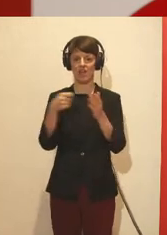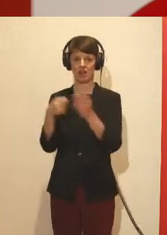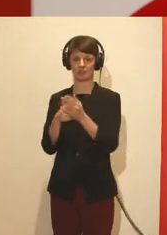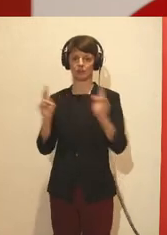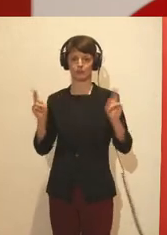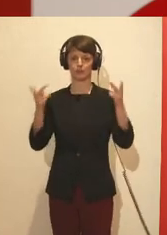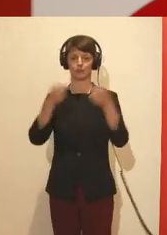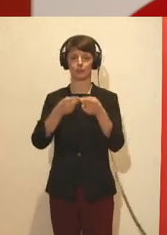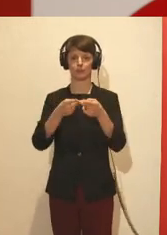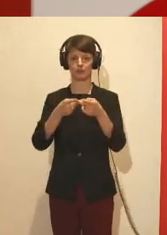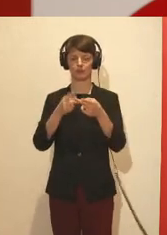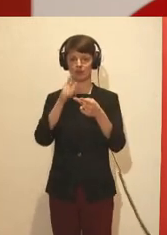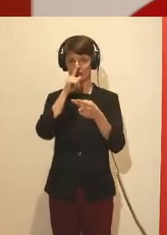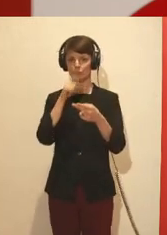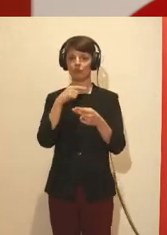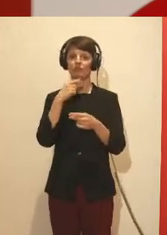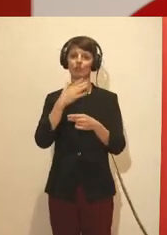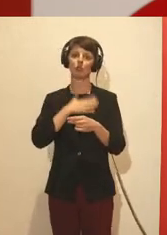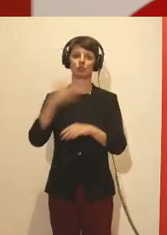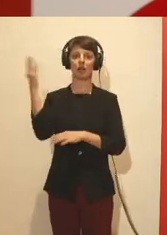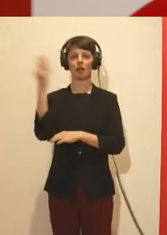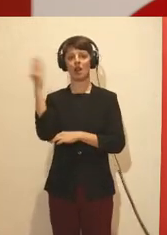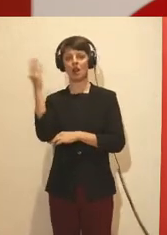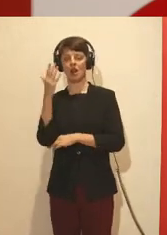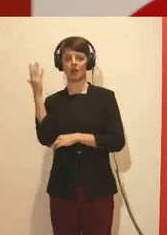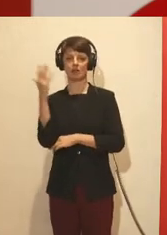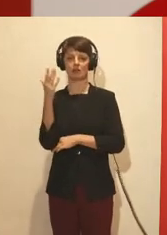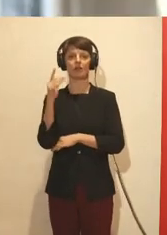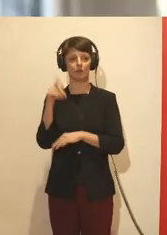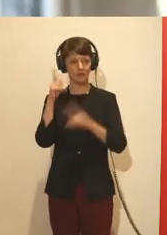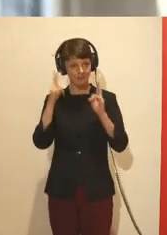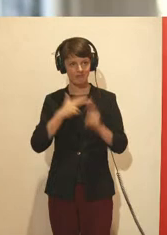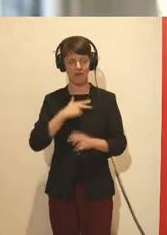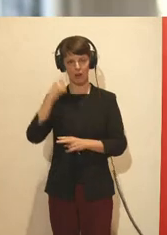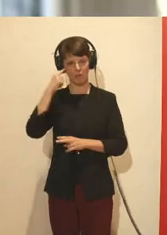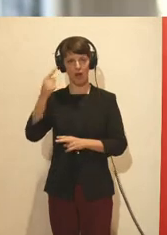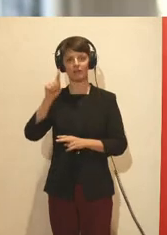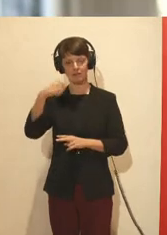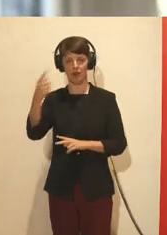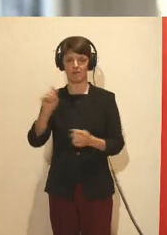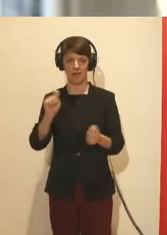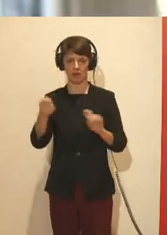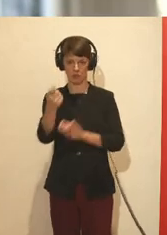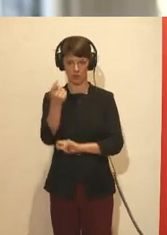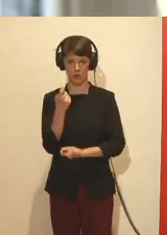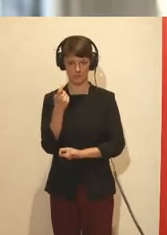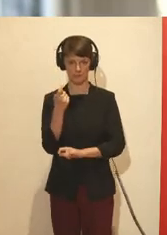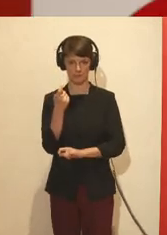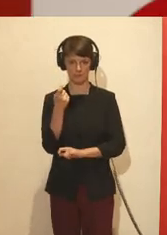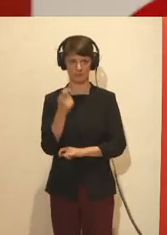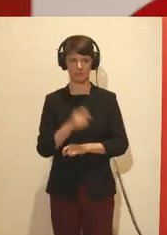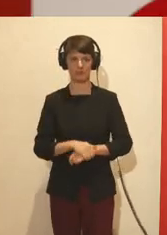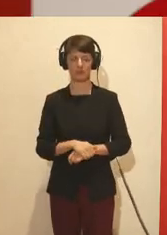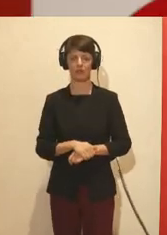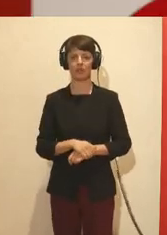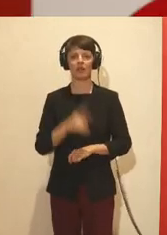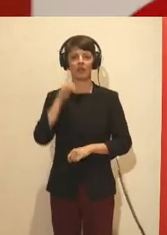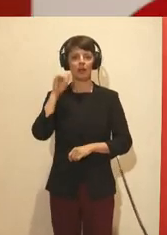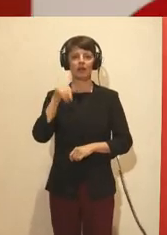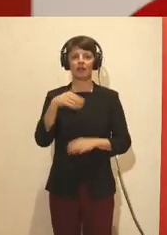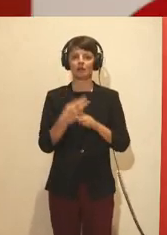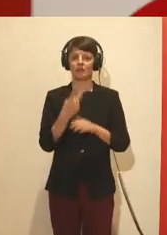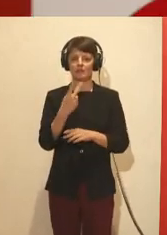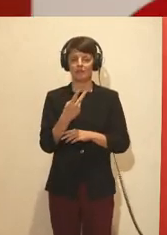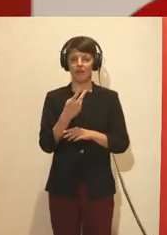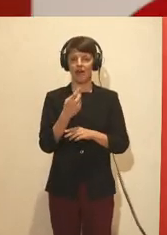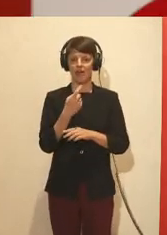wirklich meint und nicht nur als sonntagsrede sagt ändert dass auch was zu fragen ich glaube es gibt zwei phänomene das